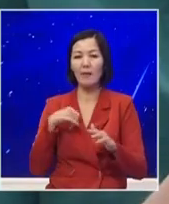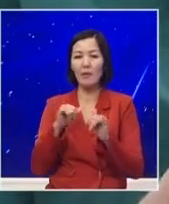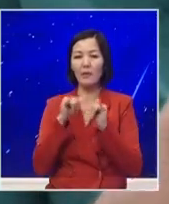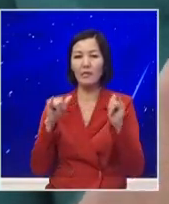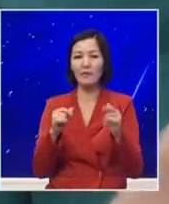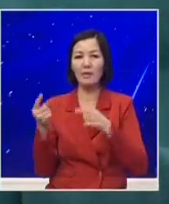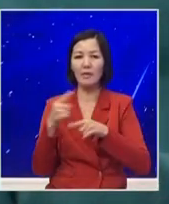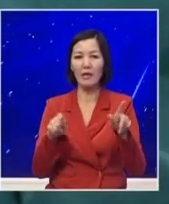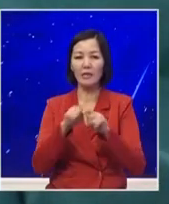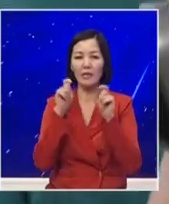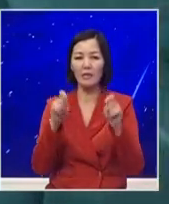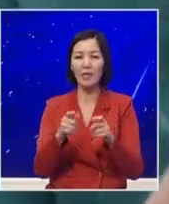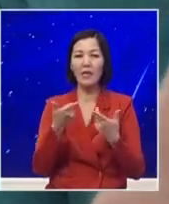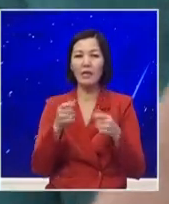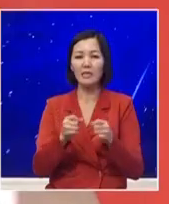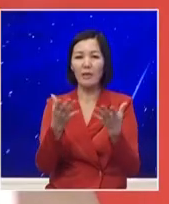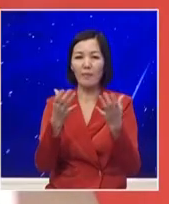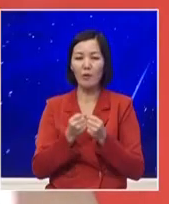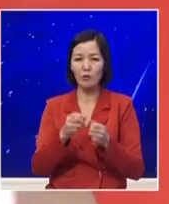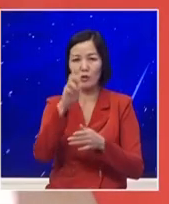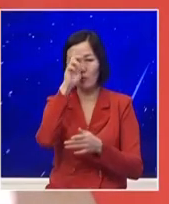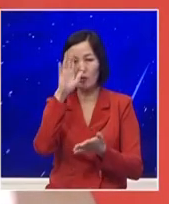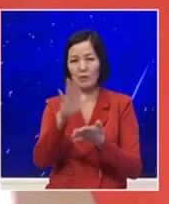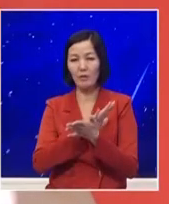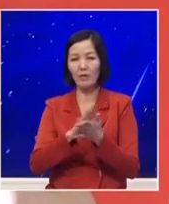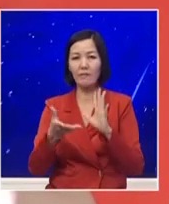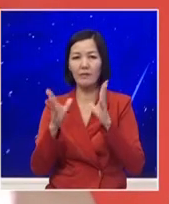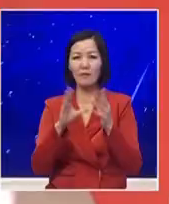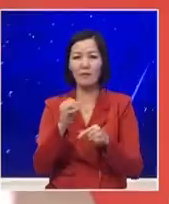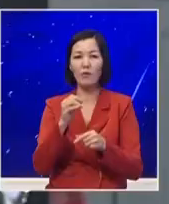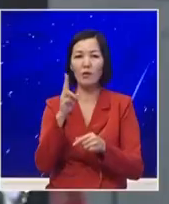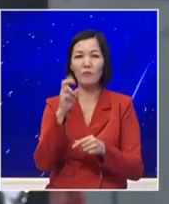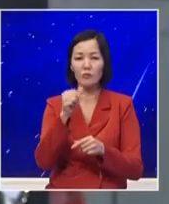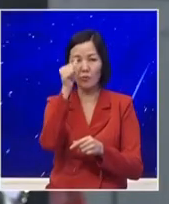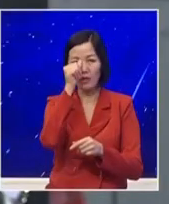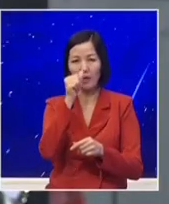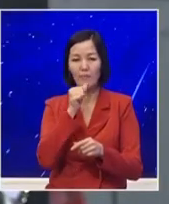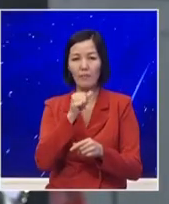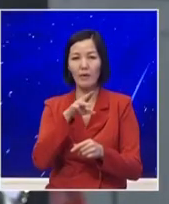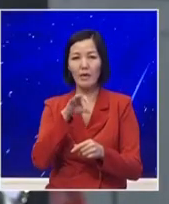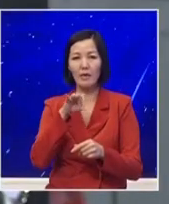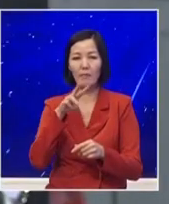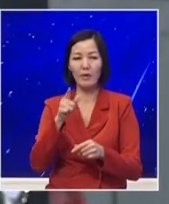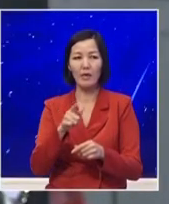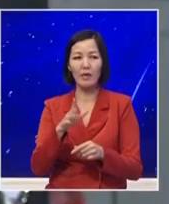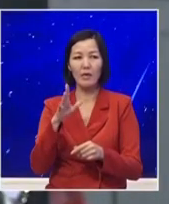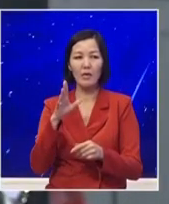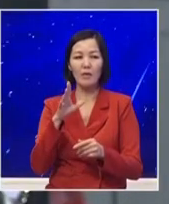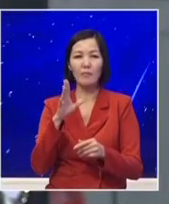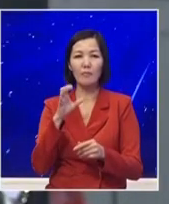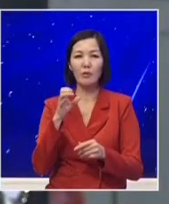бизнеса в палате Атамикен, где вскоре она получила государственный грант в размере 200 МРП. Грант я получила